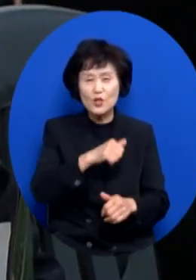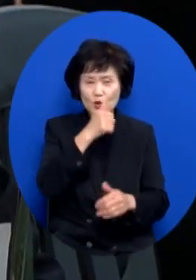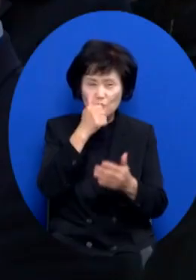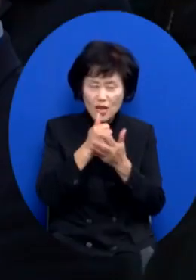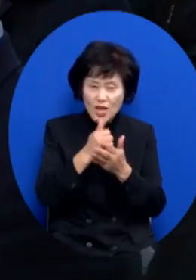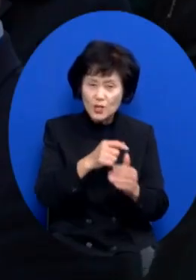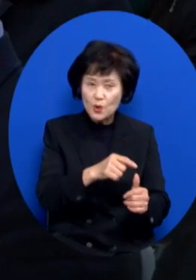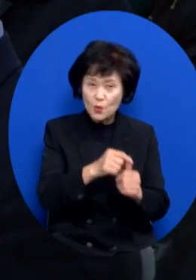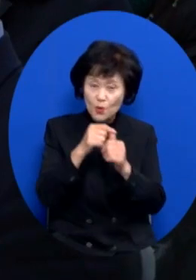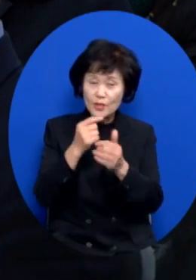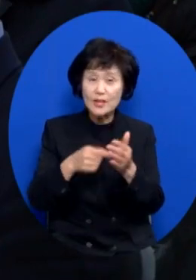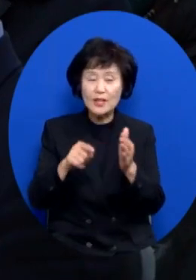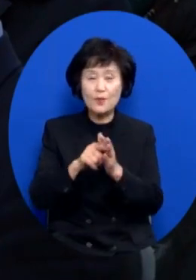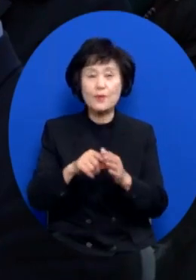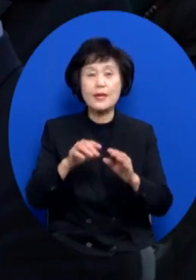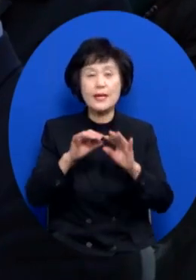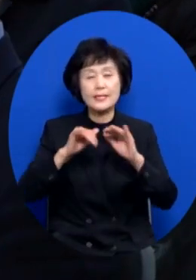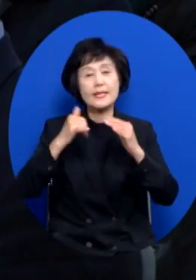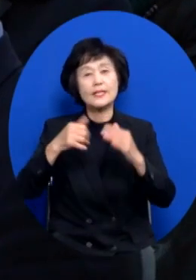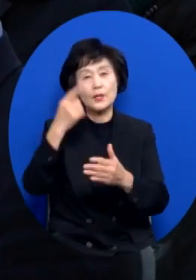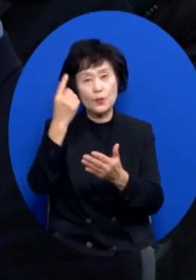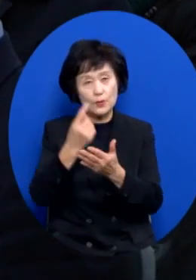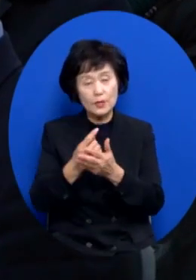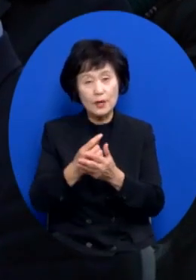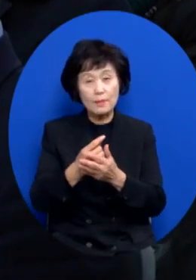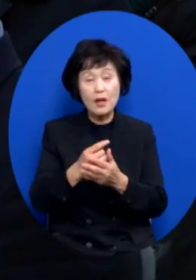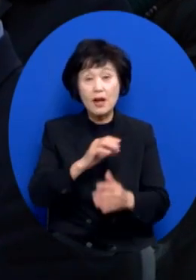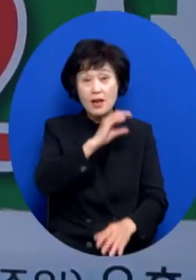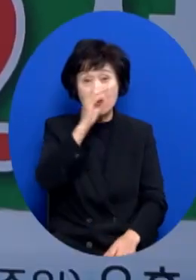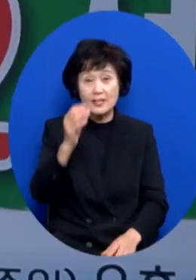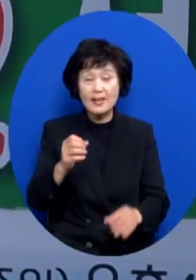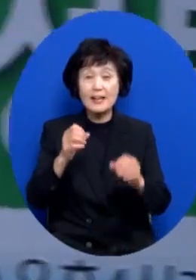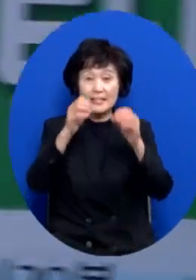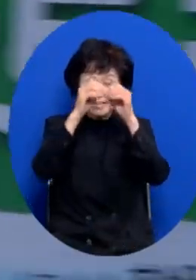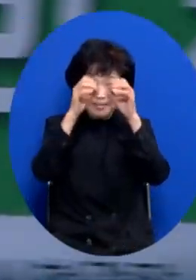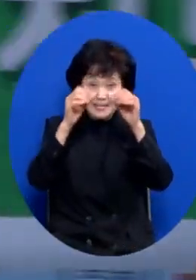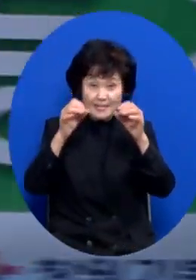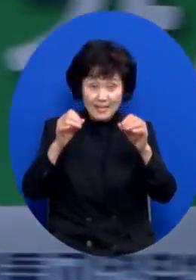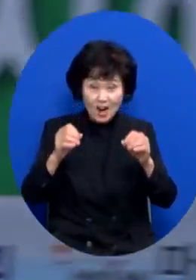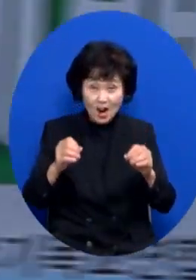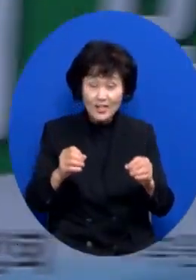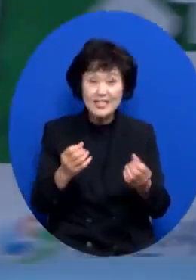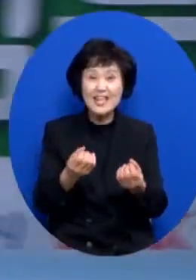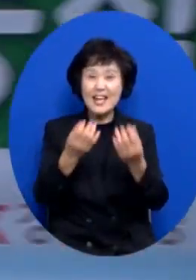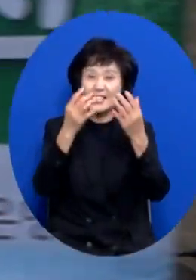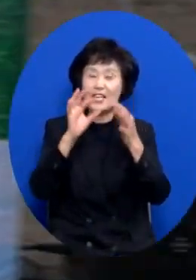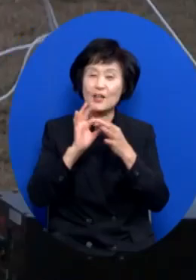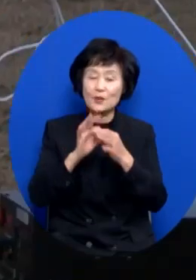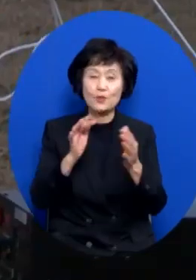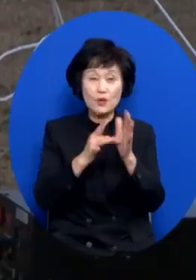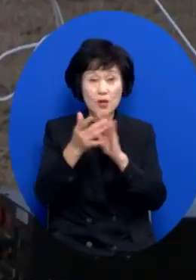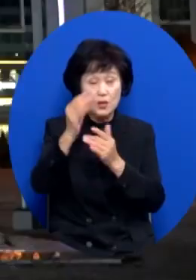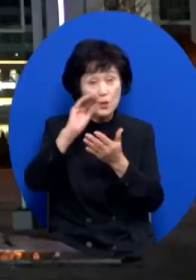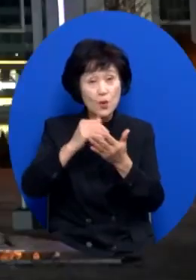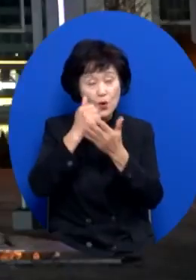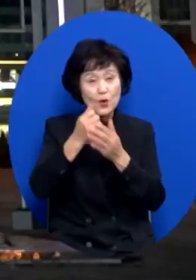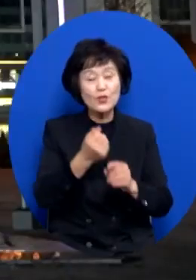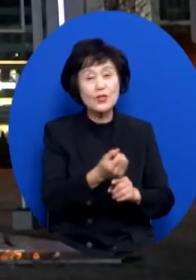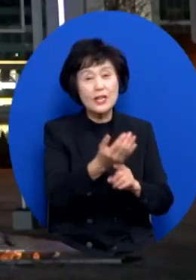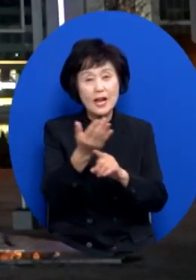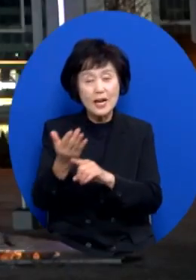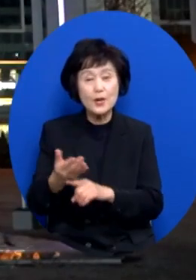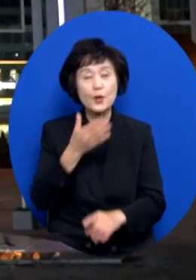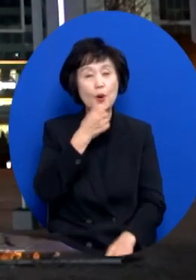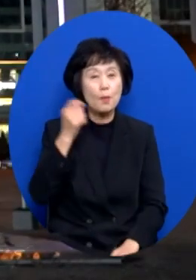구원하기 위해 이 땅에 오셨다며 성탄트리 점등식으로 우리는 예수님의 탄생을 알리고 이웃에게 복음을 전해야